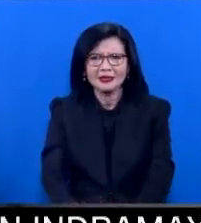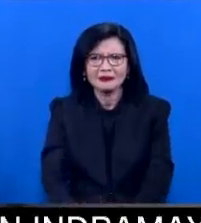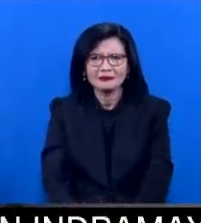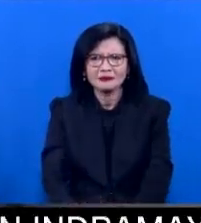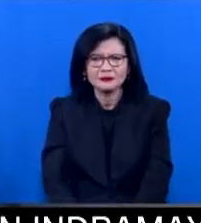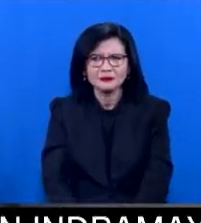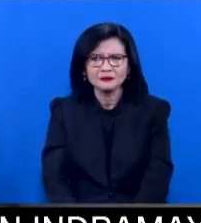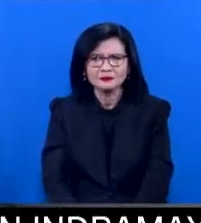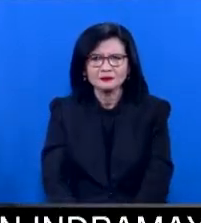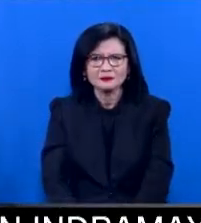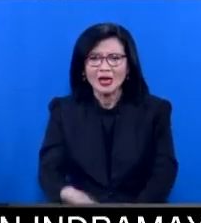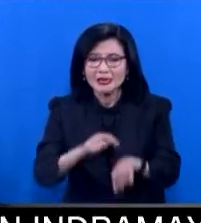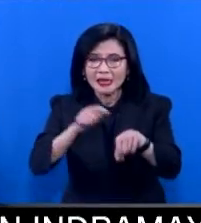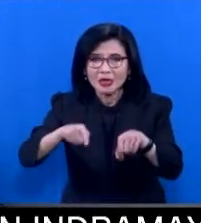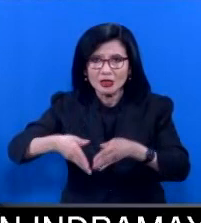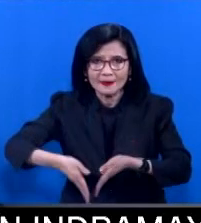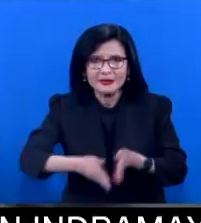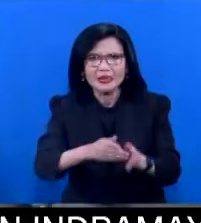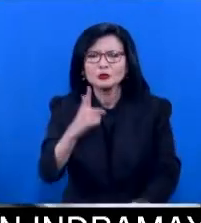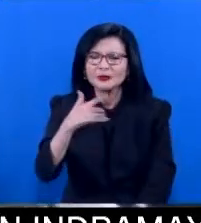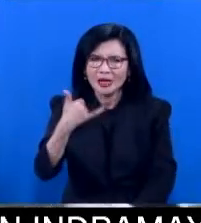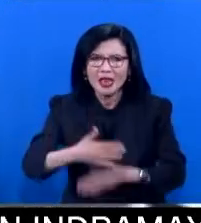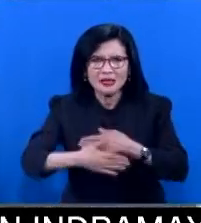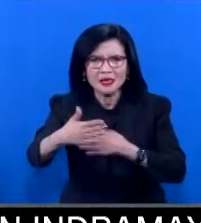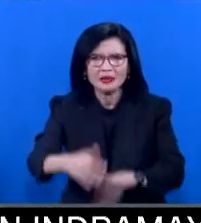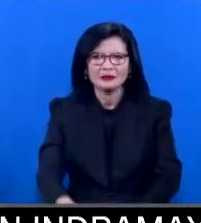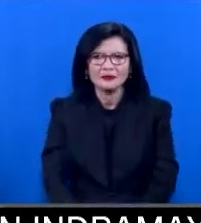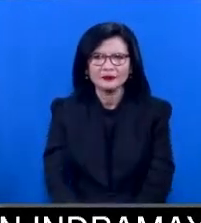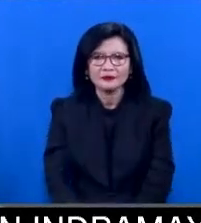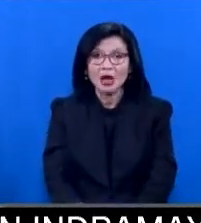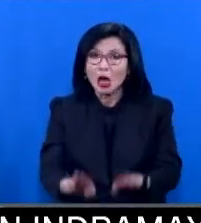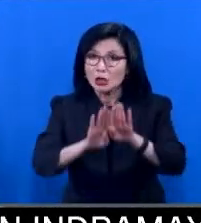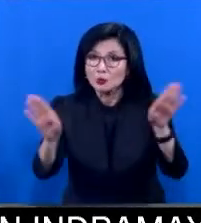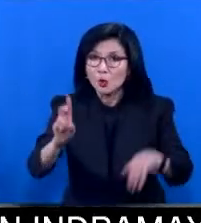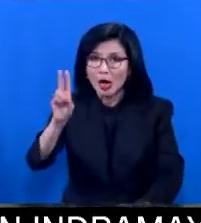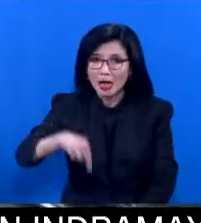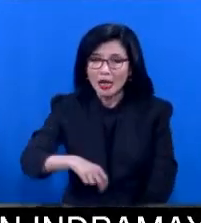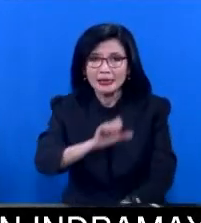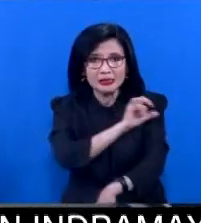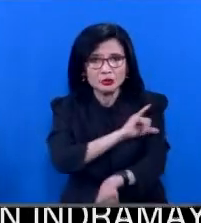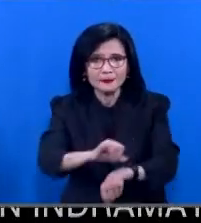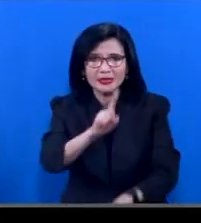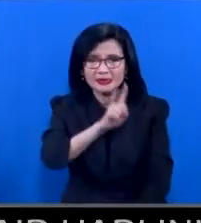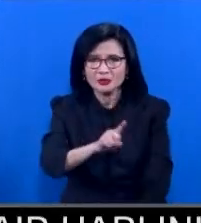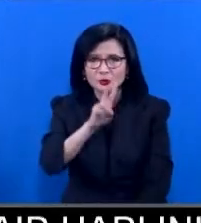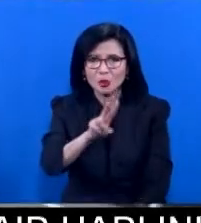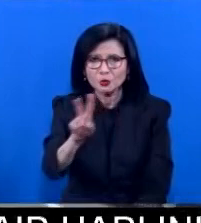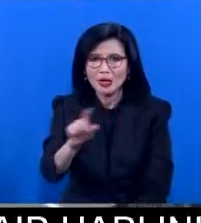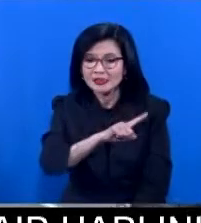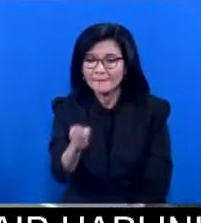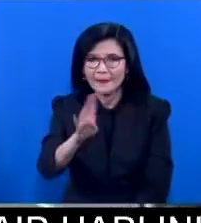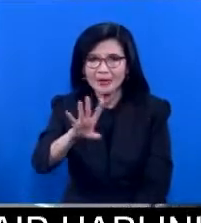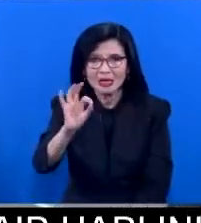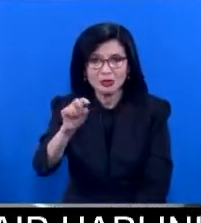traffic Santos berjalan tentang adegan dengan juga kembalinya ruas tol cipali KM 122